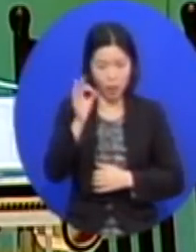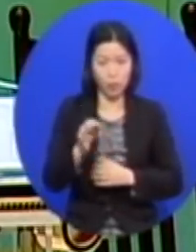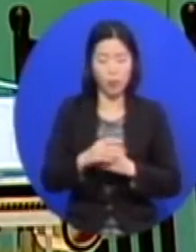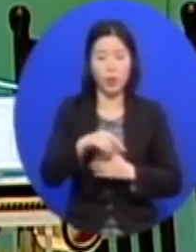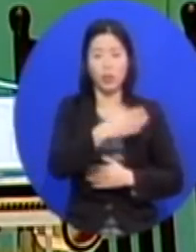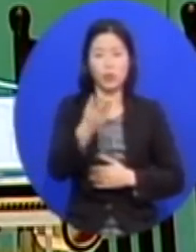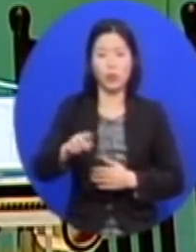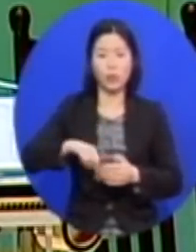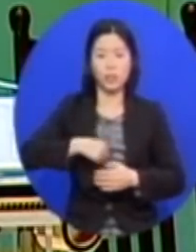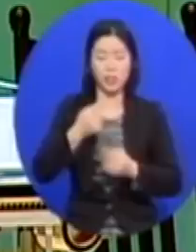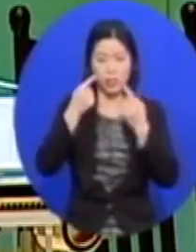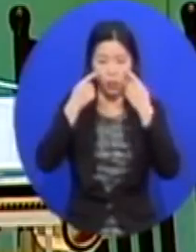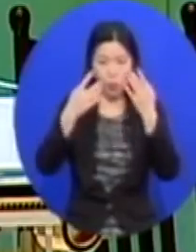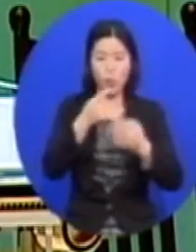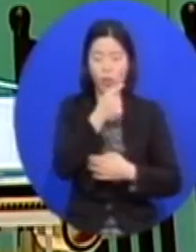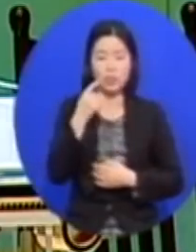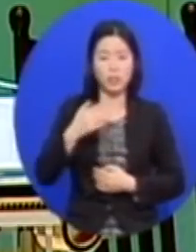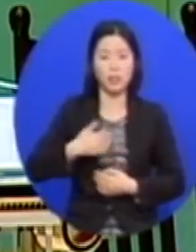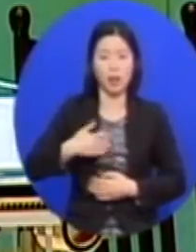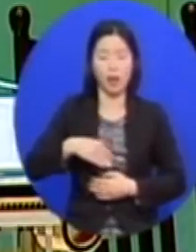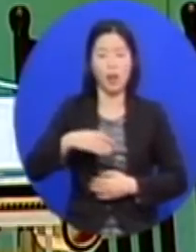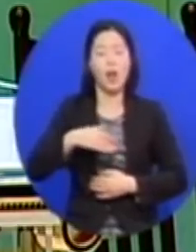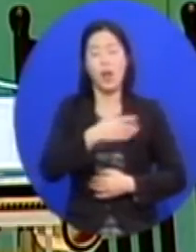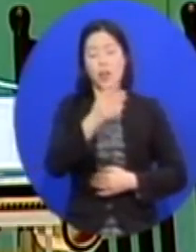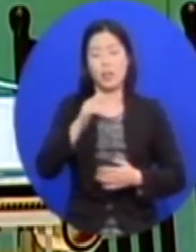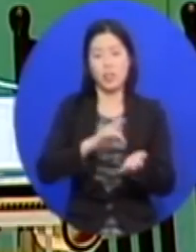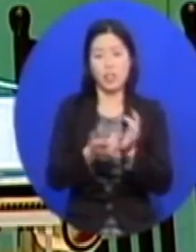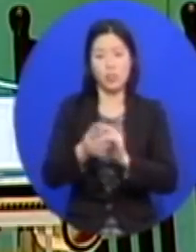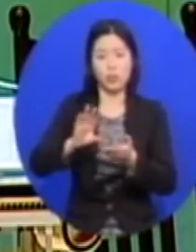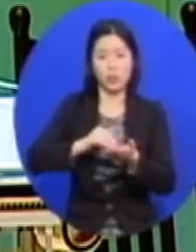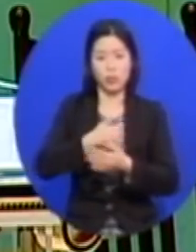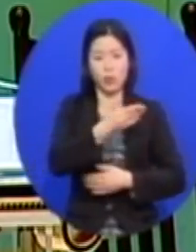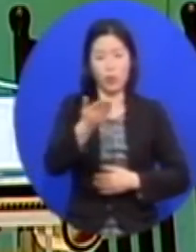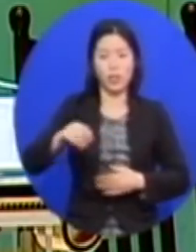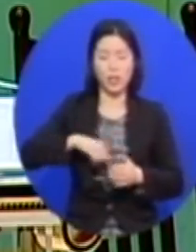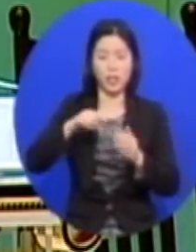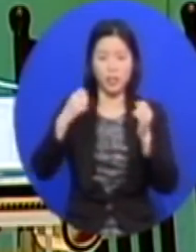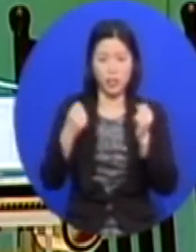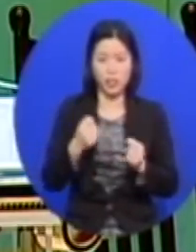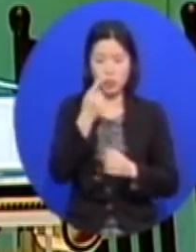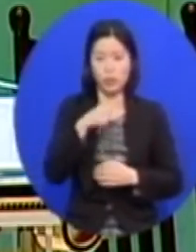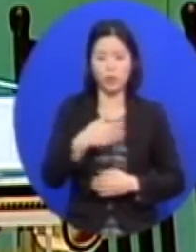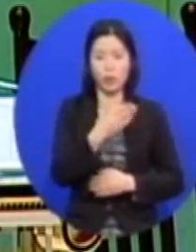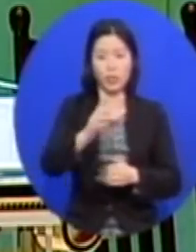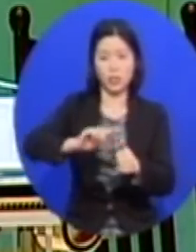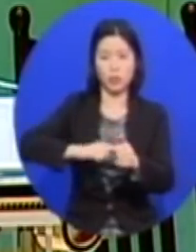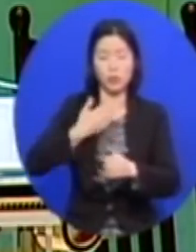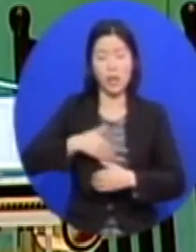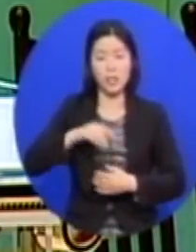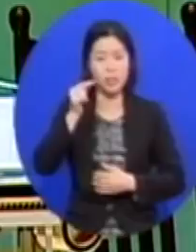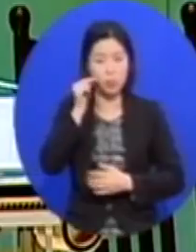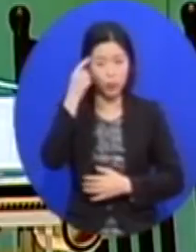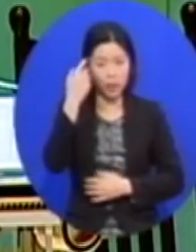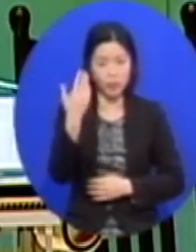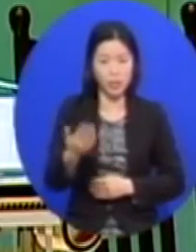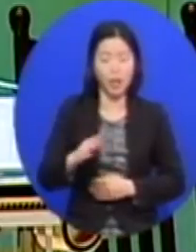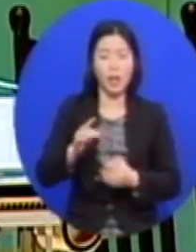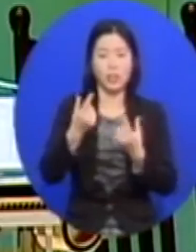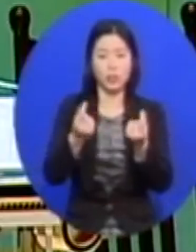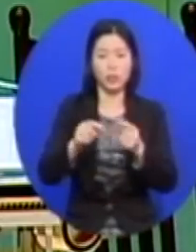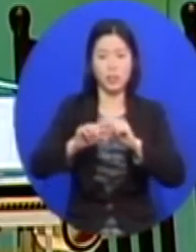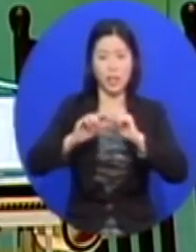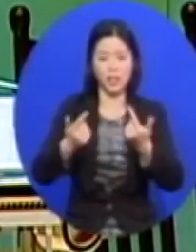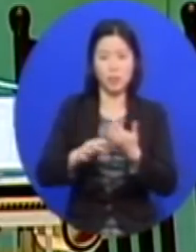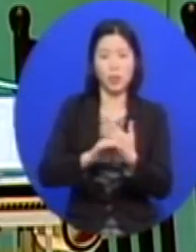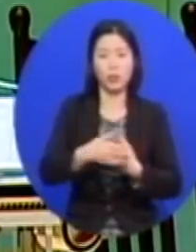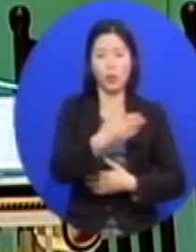확정 하라 예수 그리스도께서 너희 안에 계신 줄을 너희가 스스로 알지 못하느냐 그렇지 않으면 너희는 버림받은